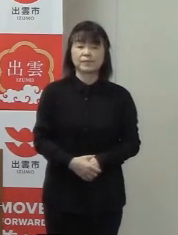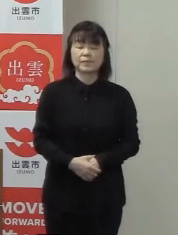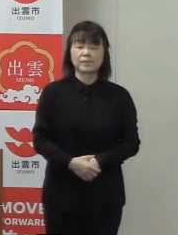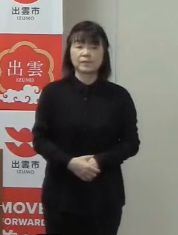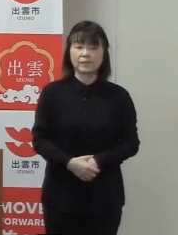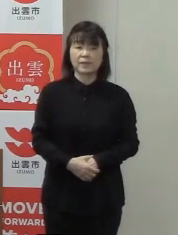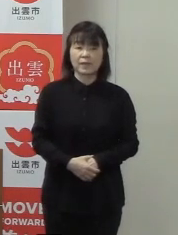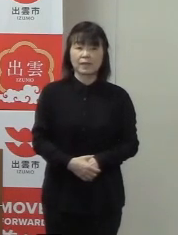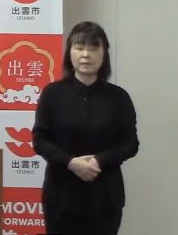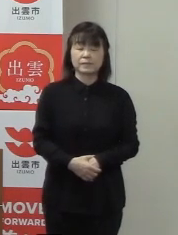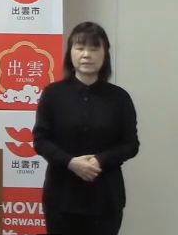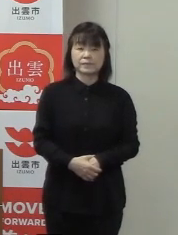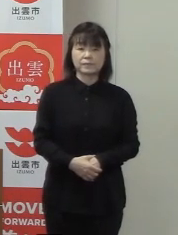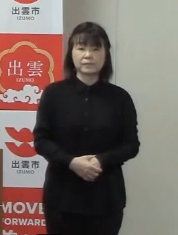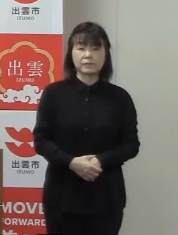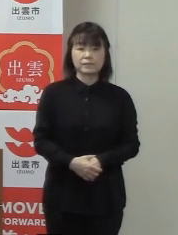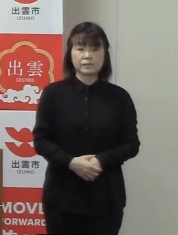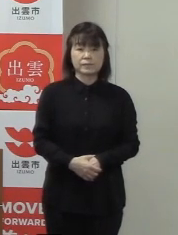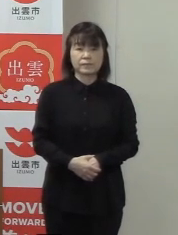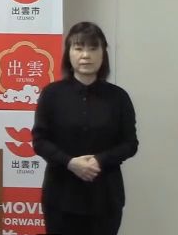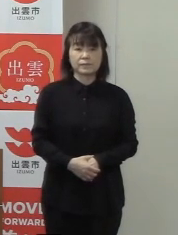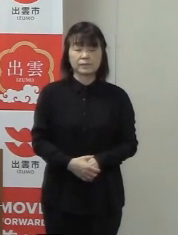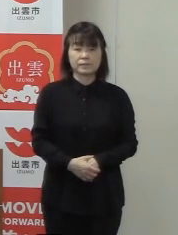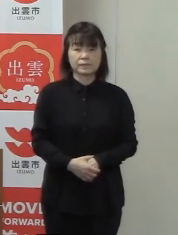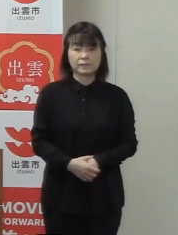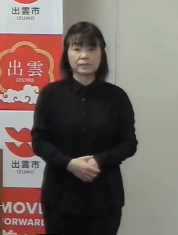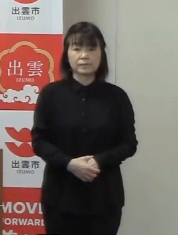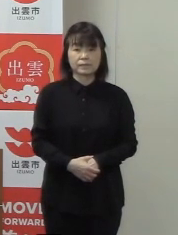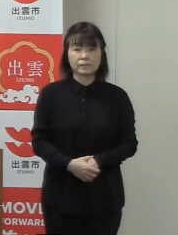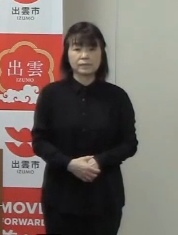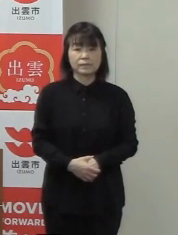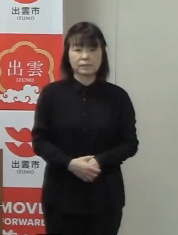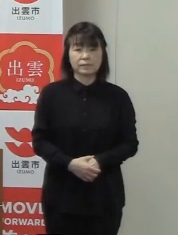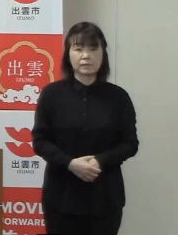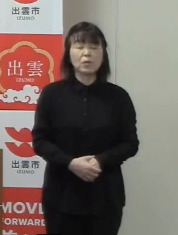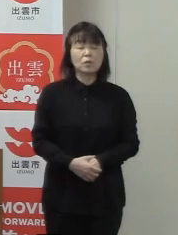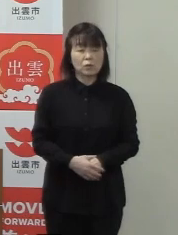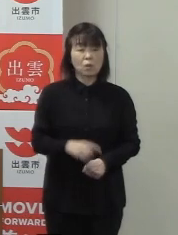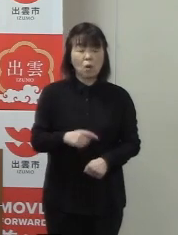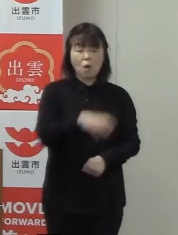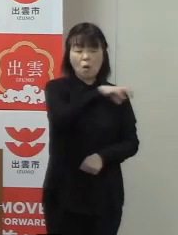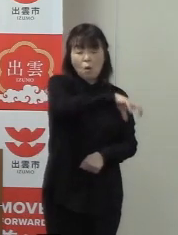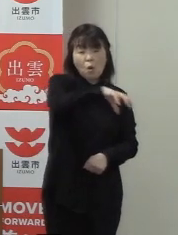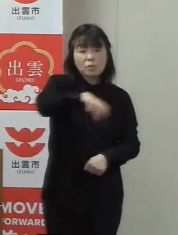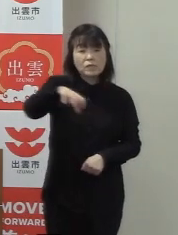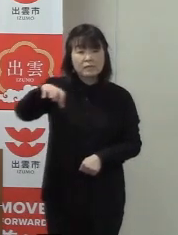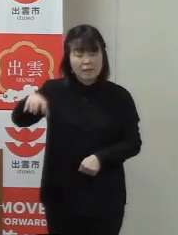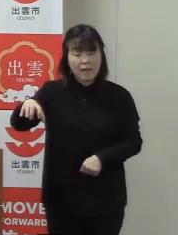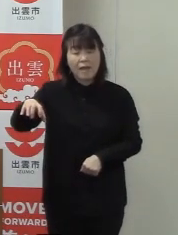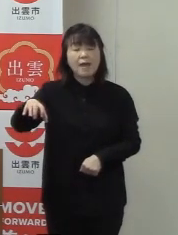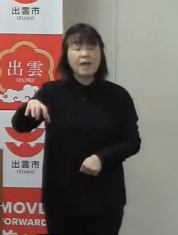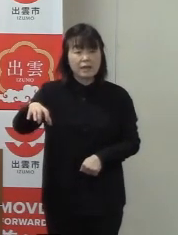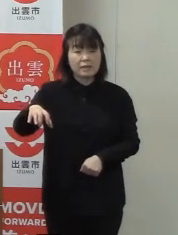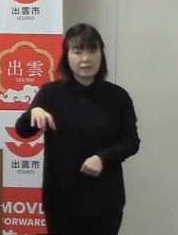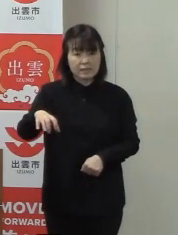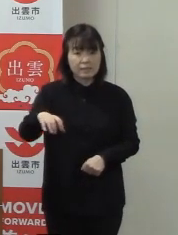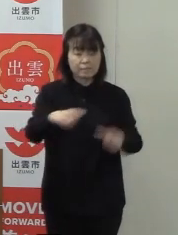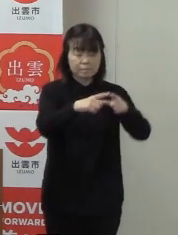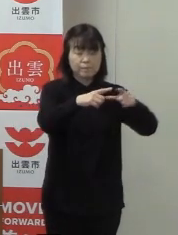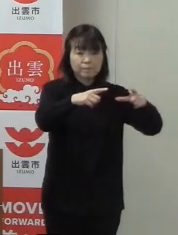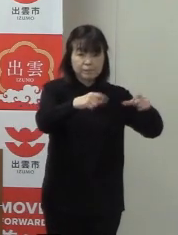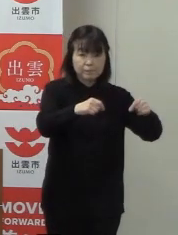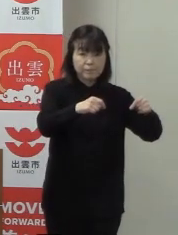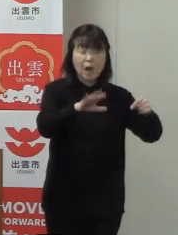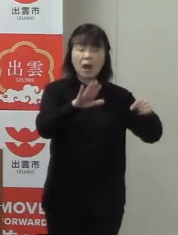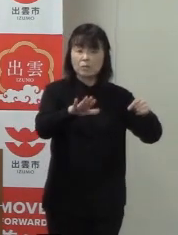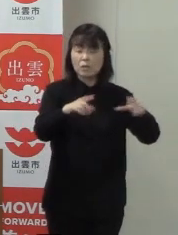出るということであります。この160店舗のところのどっかでこの券がありますかね、映り